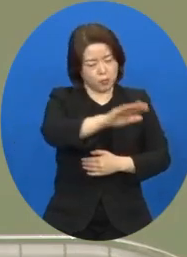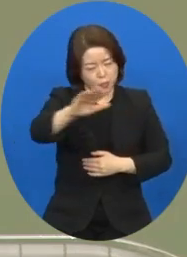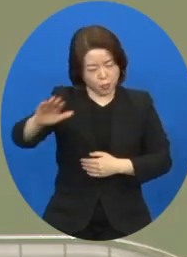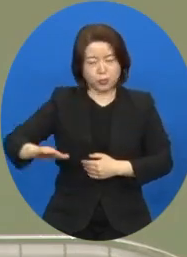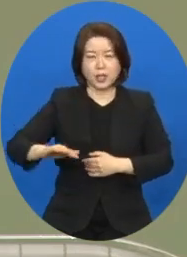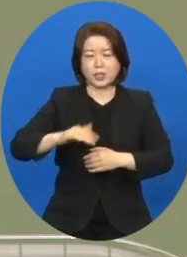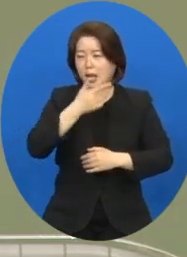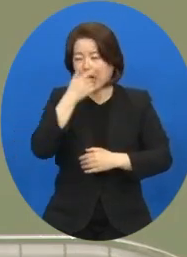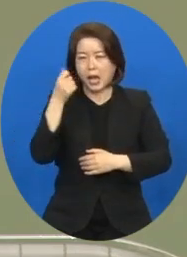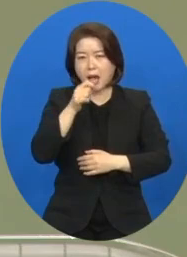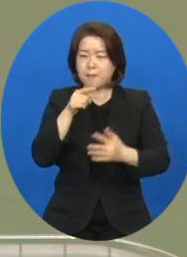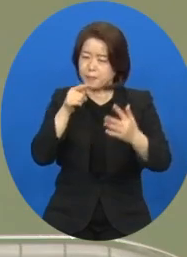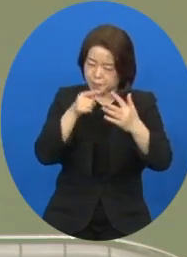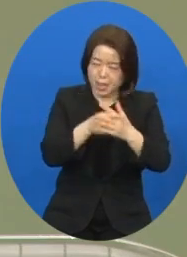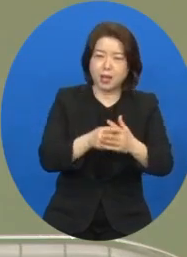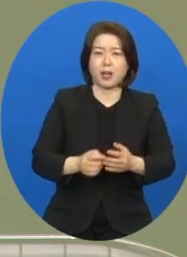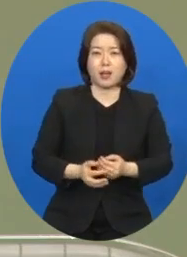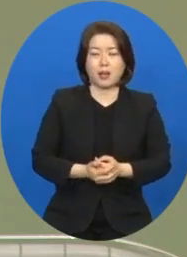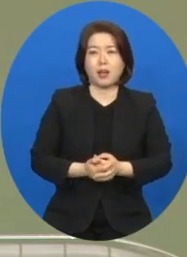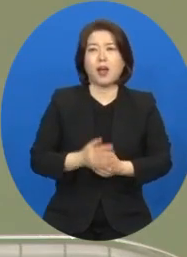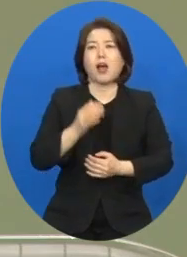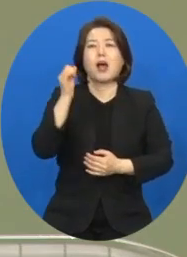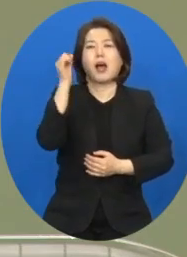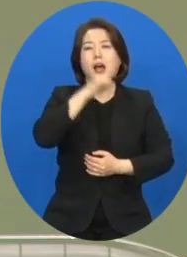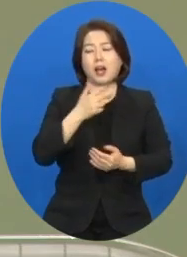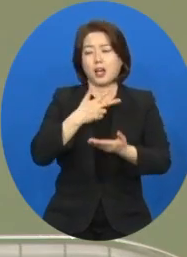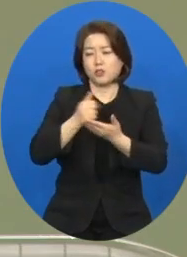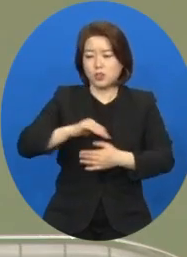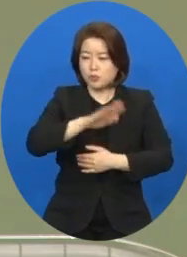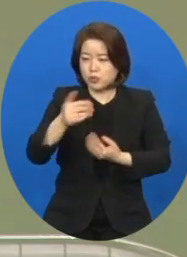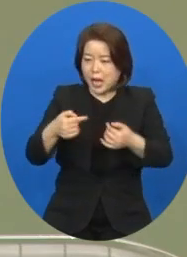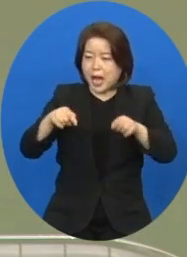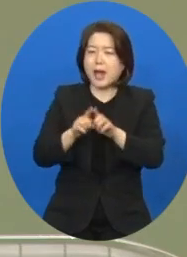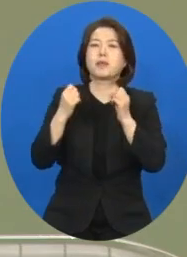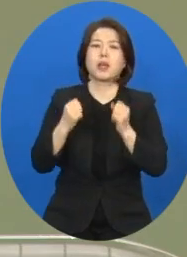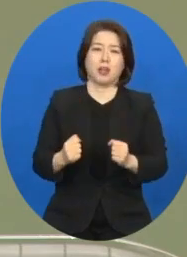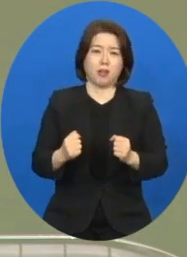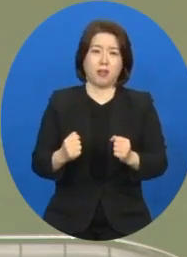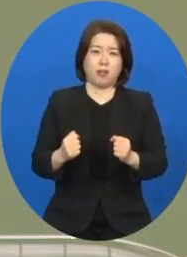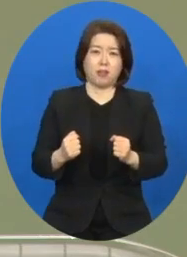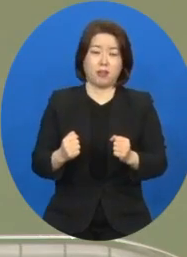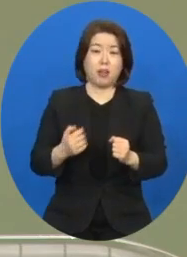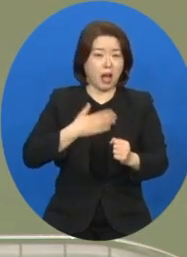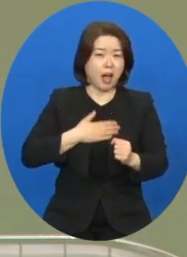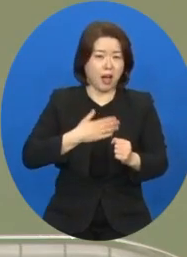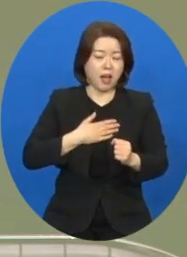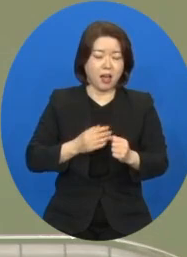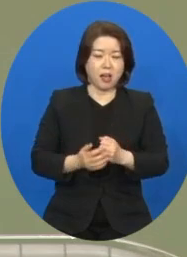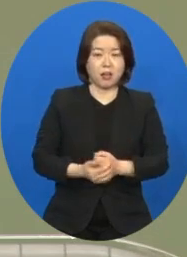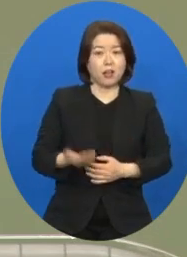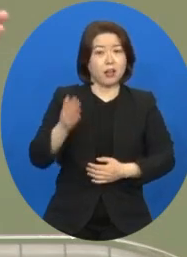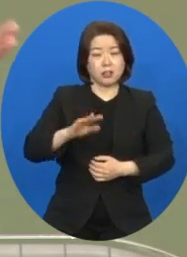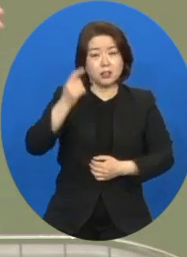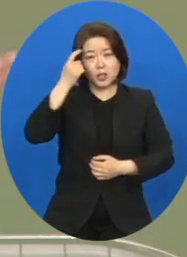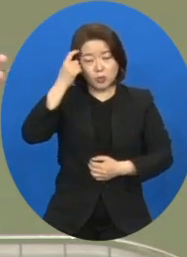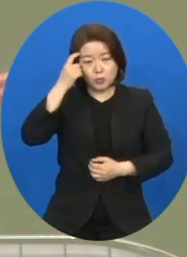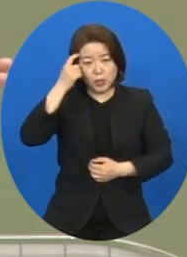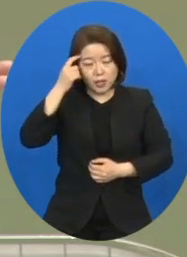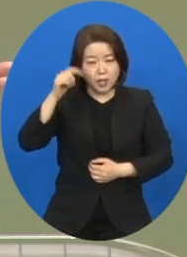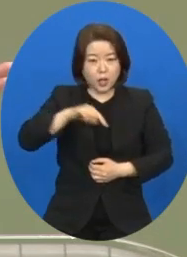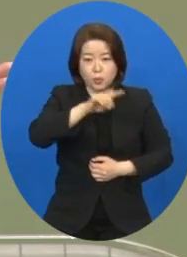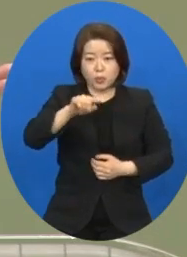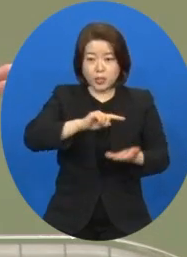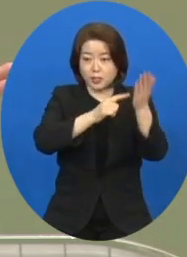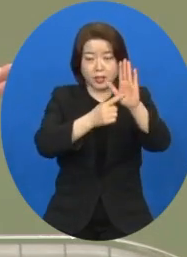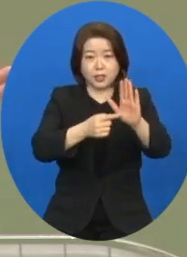돼요. 주님은 우리와 함께 계시다는 것. 그런데 왜 이런 일들이 우리 속에 잘 나타나지 않는